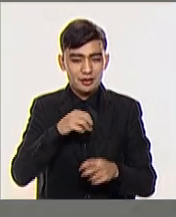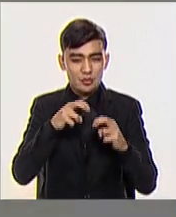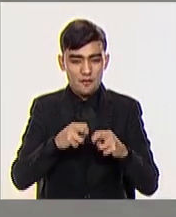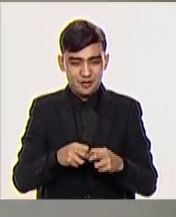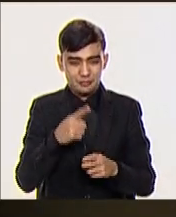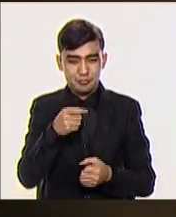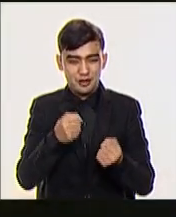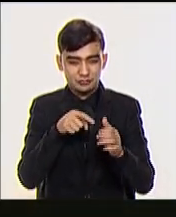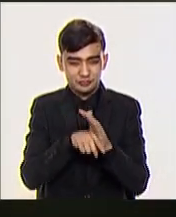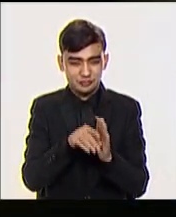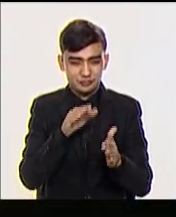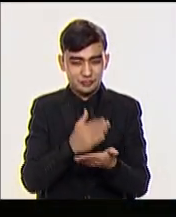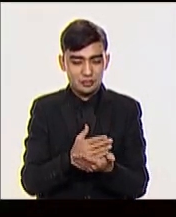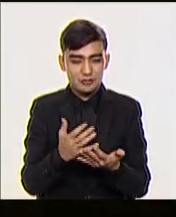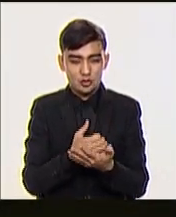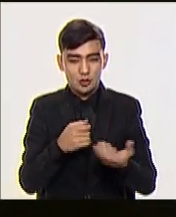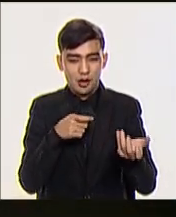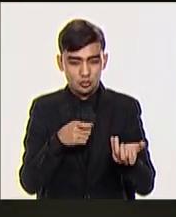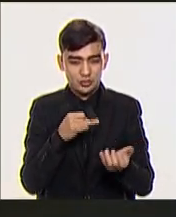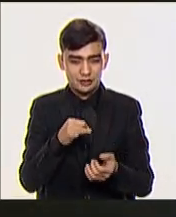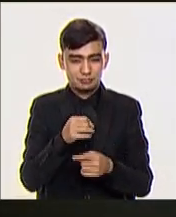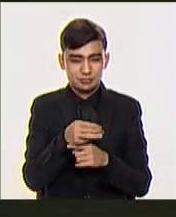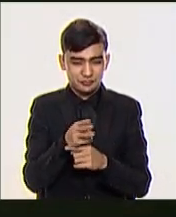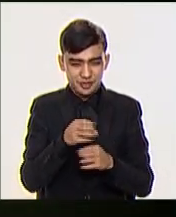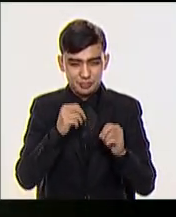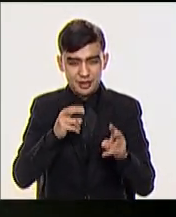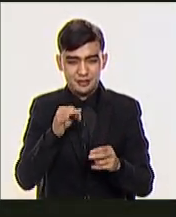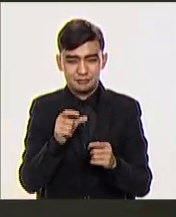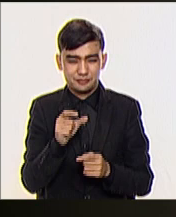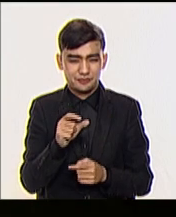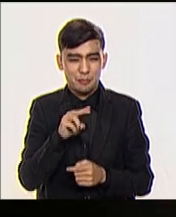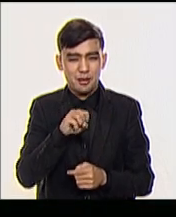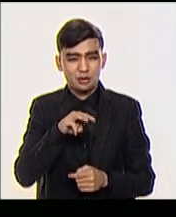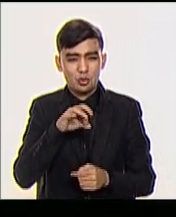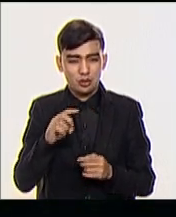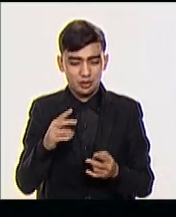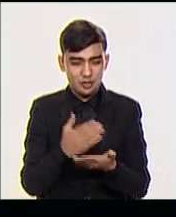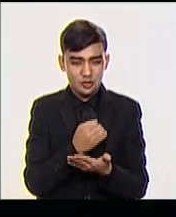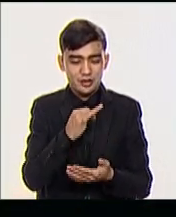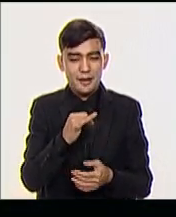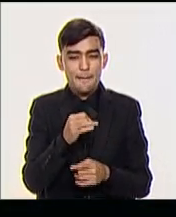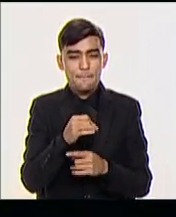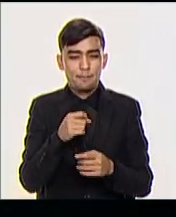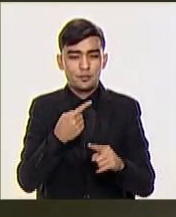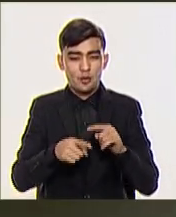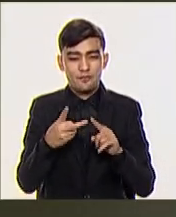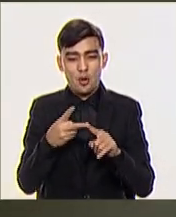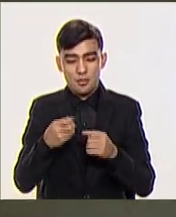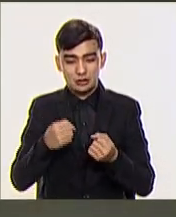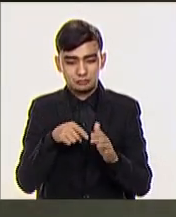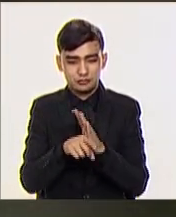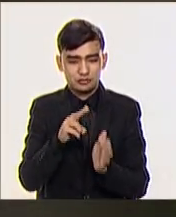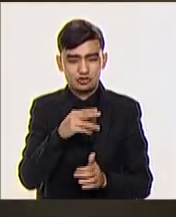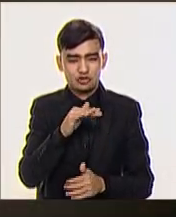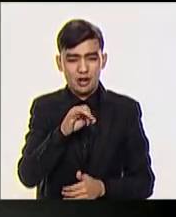салоне одного авто обнаружили оружие, осветительный прибор и патроны. А в багажнике второй машины нашли тушу джейрана, внесенного в